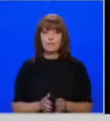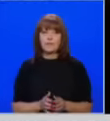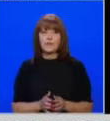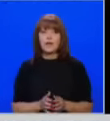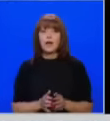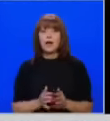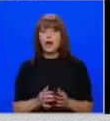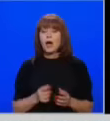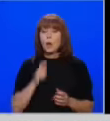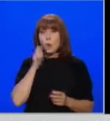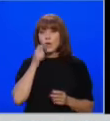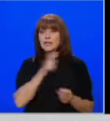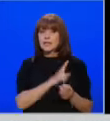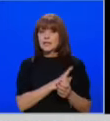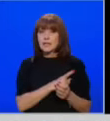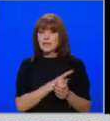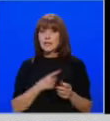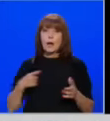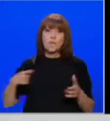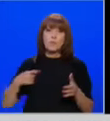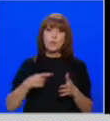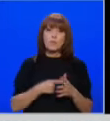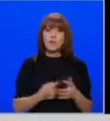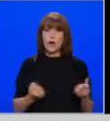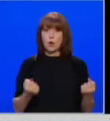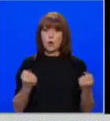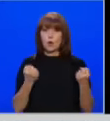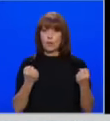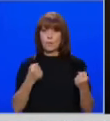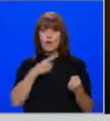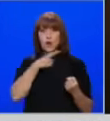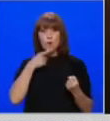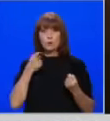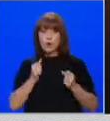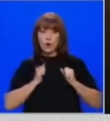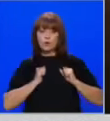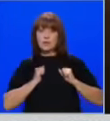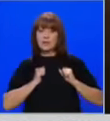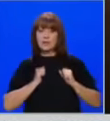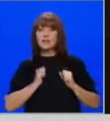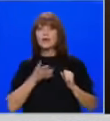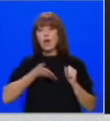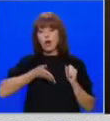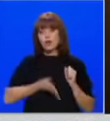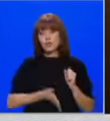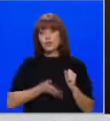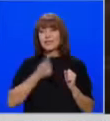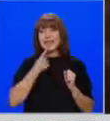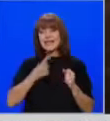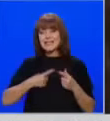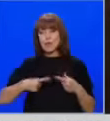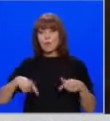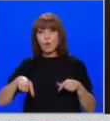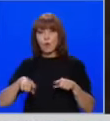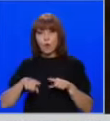От фронта украинските сили пробиха първата и най-укрепена от няколкото руски отбранителни линии в Южната Запорожка област, съобщава